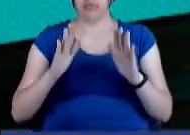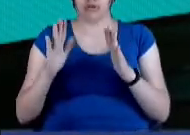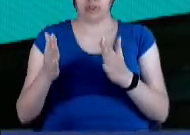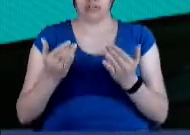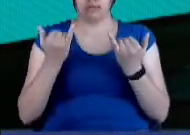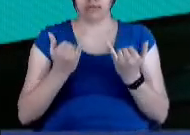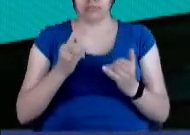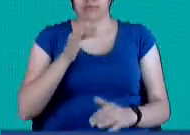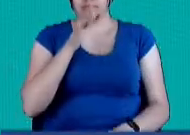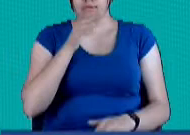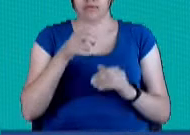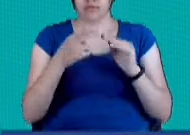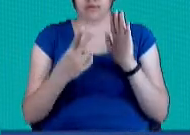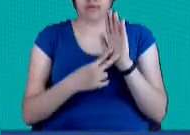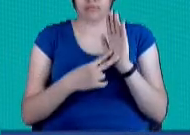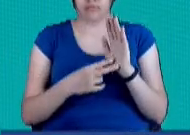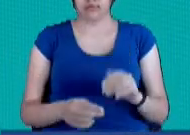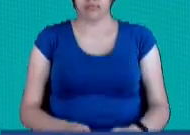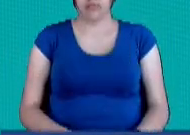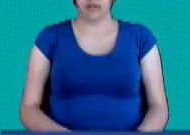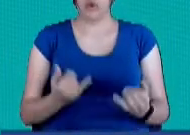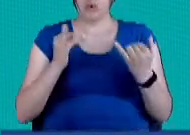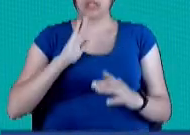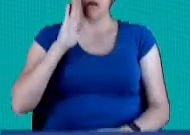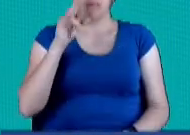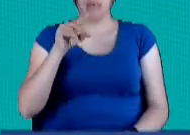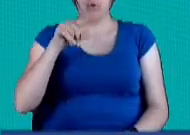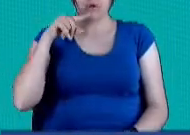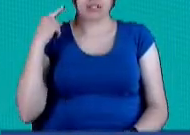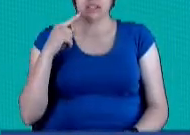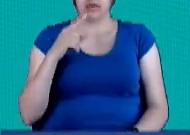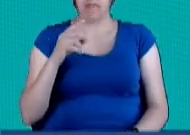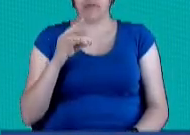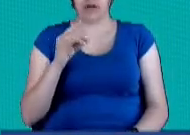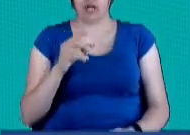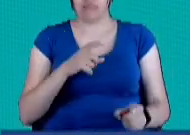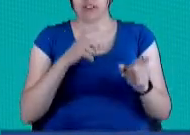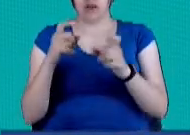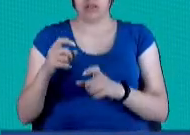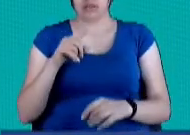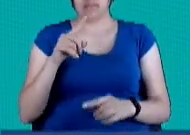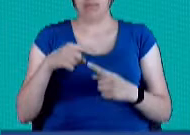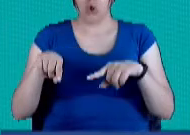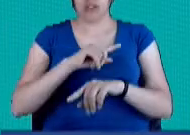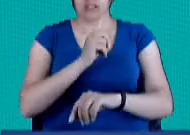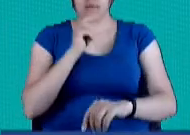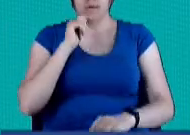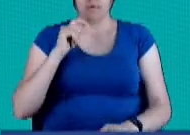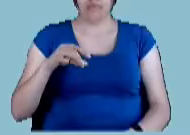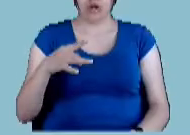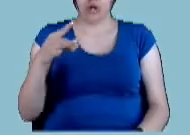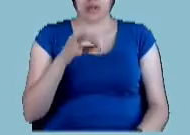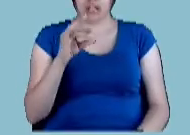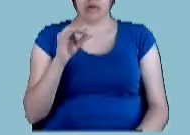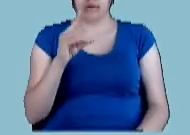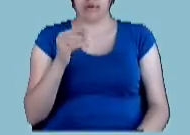регіону станом на 17-ту годину. Сьогодні зранку проросійські бойовики обстріляли позиції Збройних сил України в районі Старогнатівки.